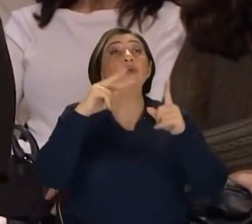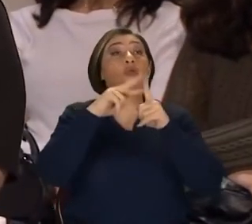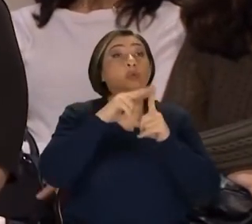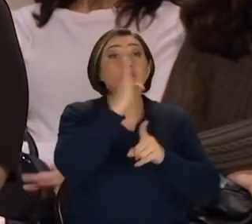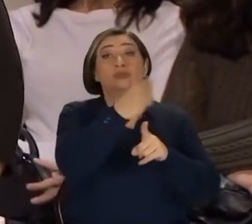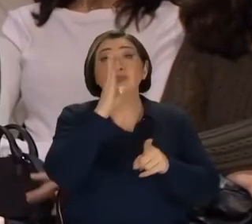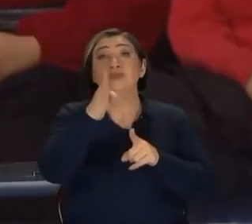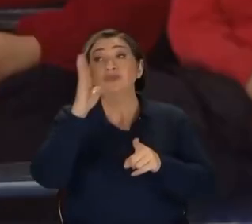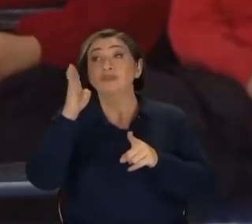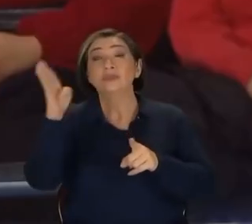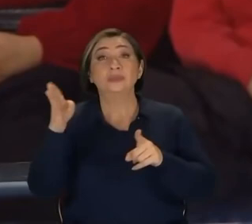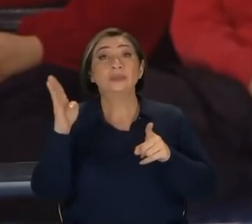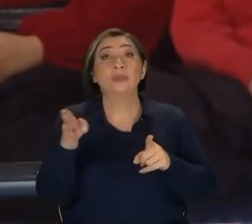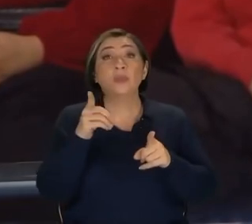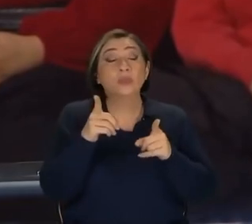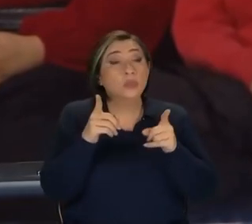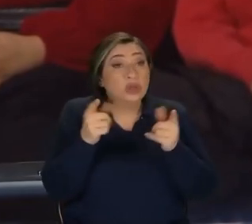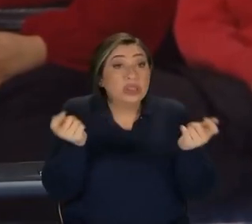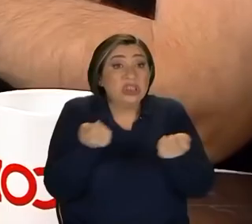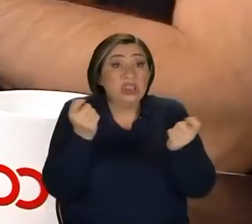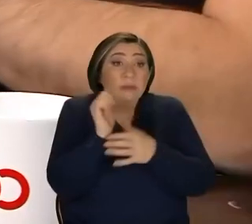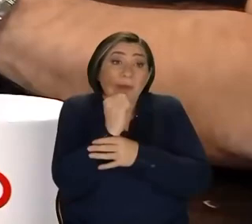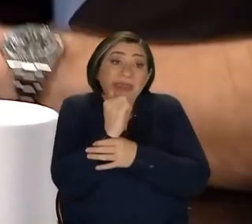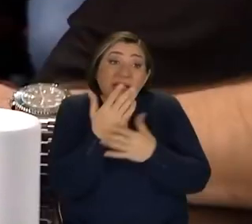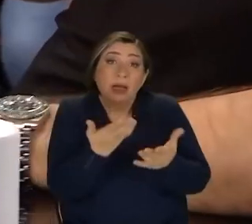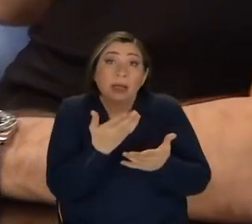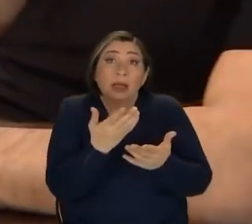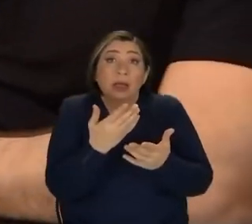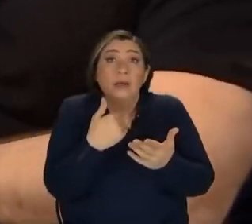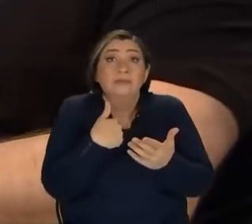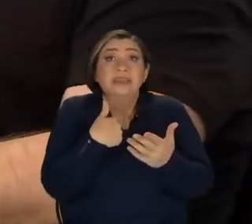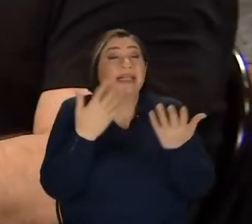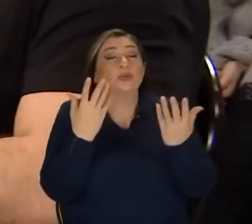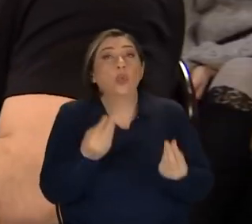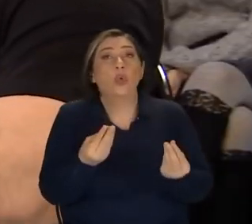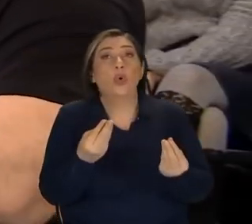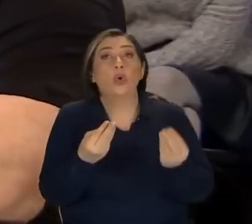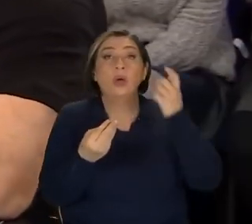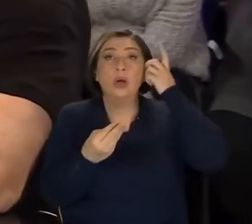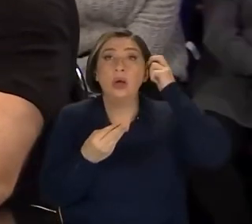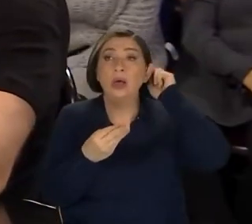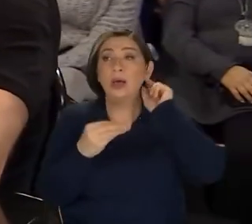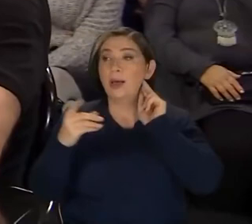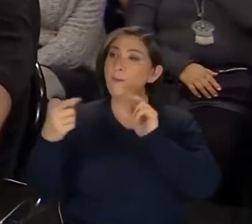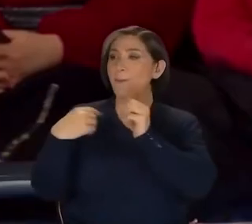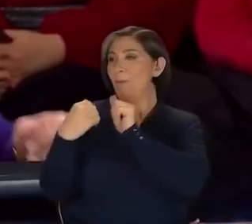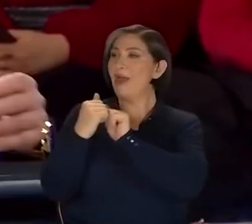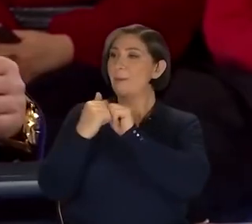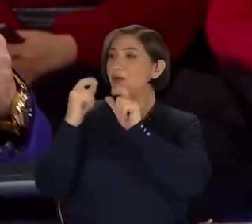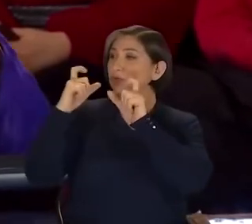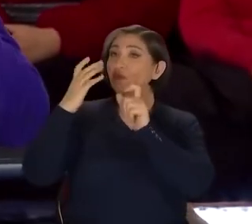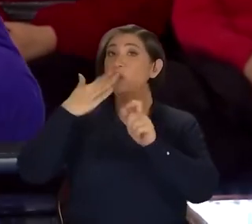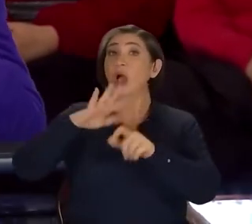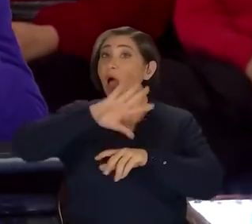YouTuber kalmadı. Mesela abi, bu bir acayip iş yani meslek abi, bu. Bizde işte şöyle oluyor. Sosyal beraber de... fotoğrafları